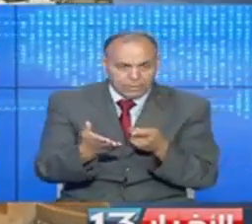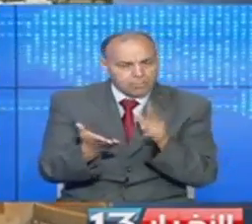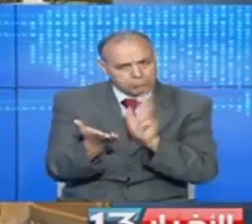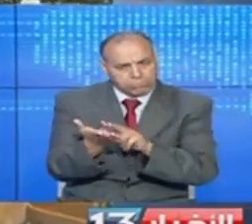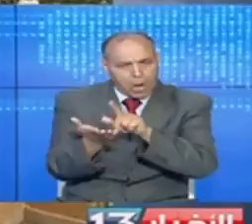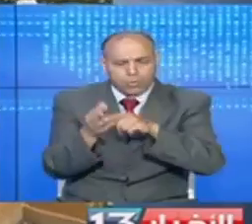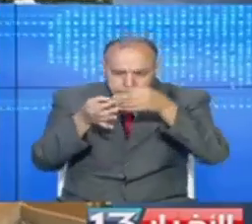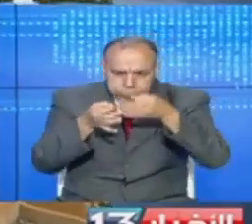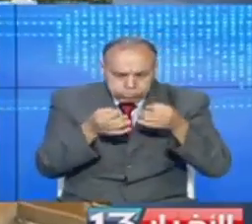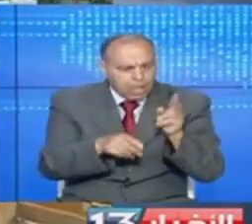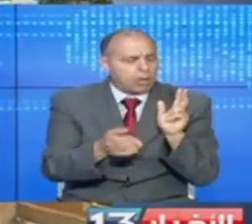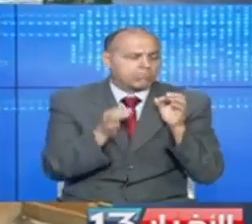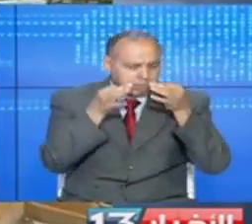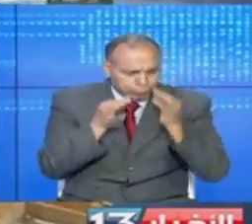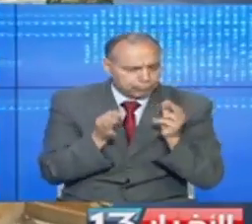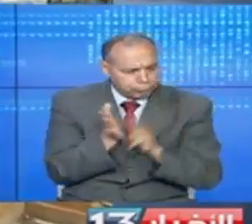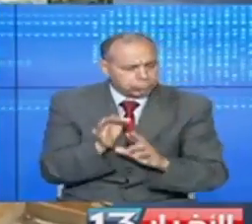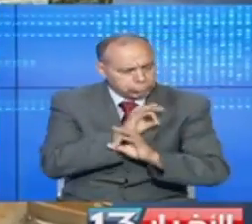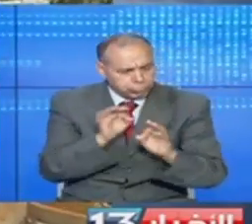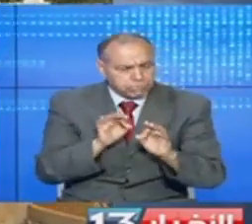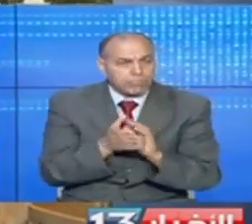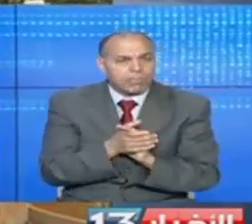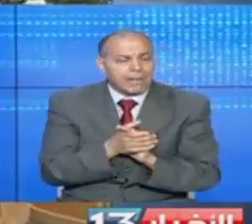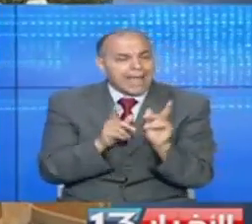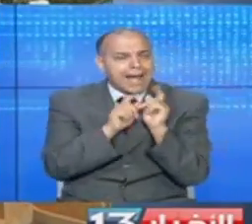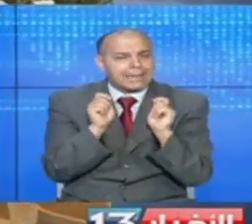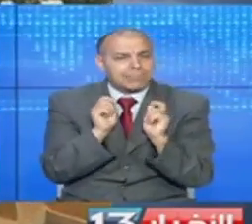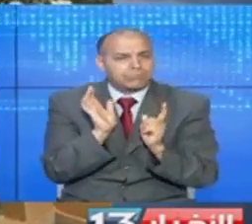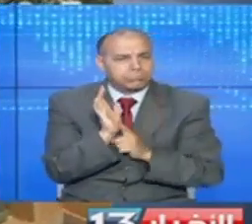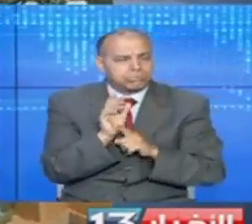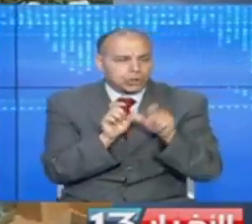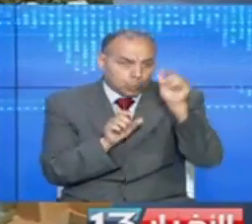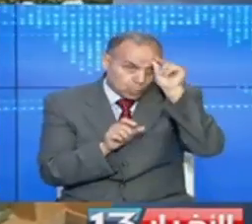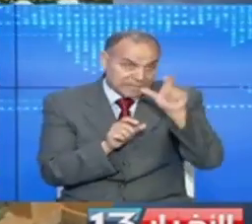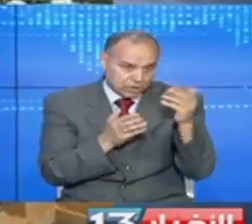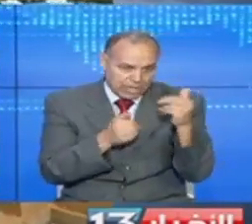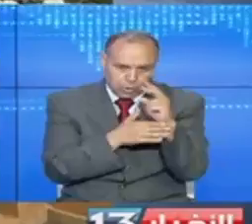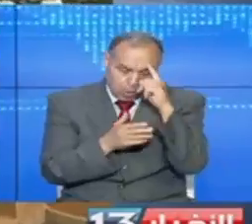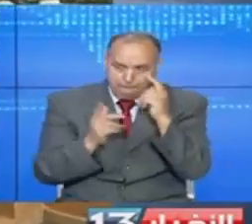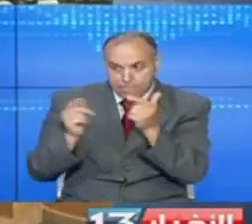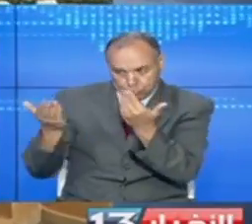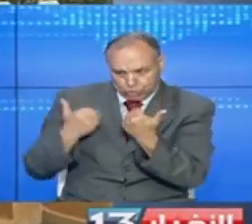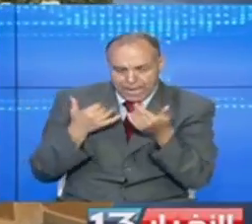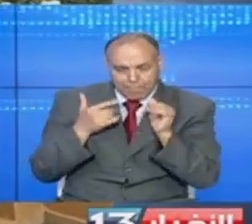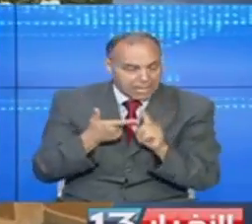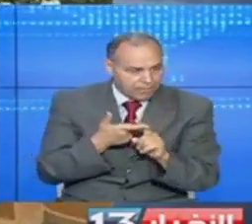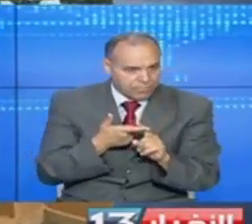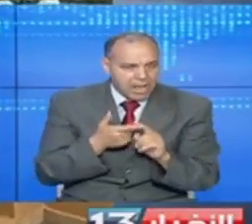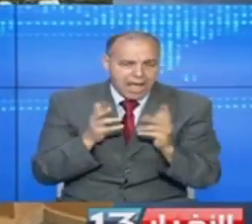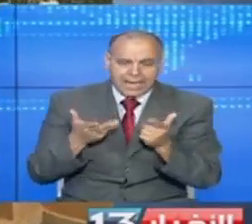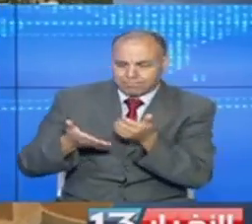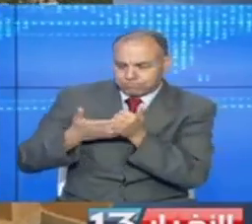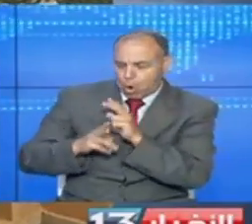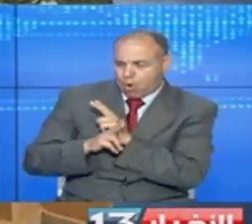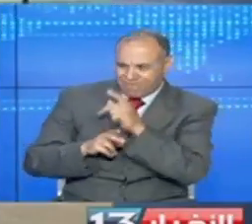تطبيقه حرفيا وكنا صارمين وجادين فيه، وذلك احتراما منا للحريف التونسي اللي نعول عليه برشا باش يجي محضنا